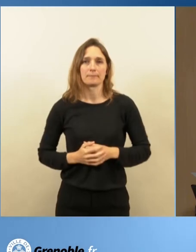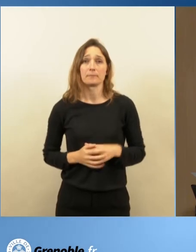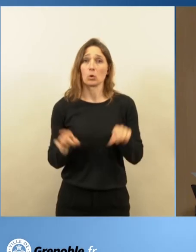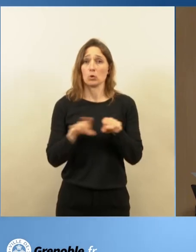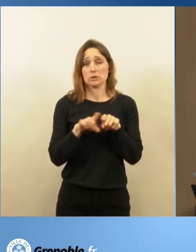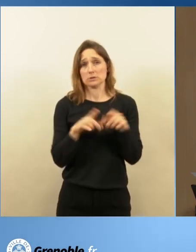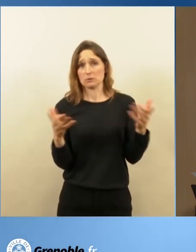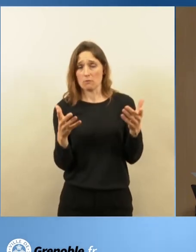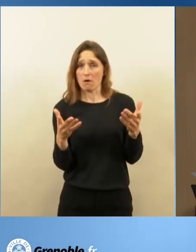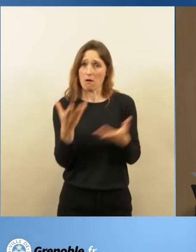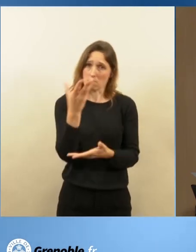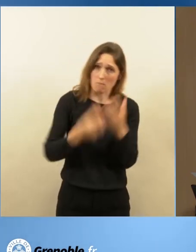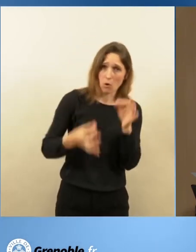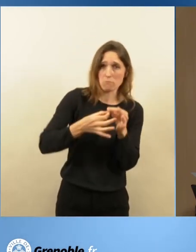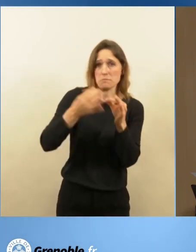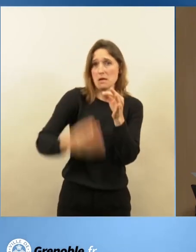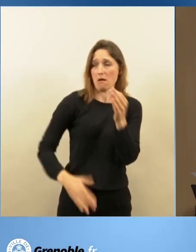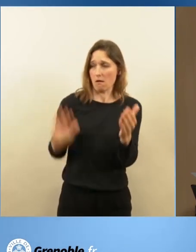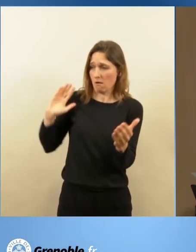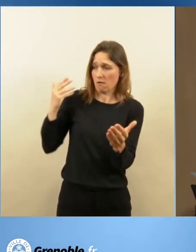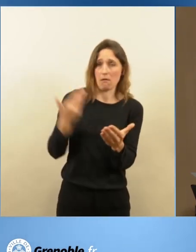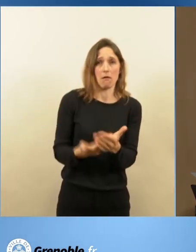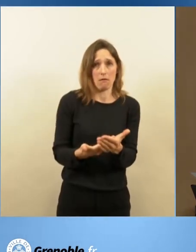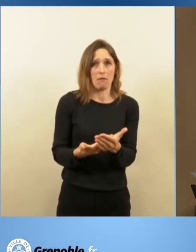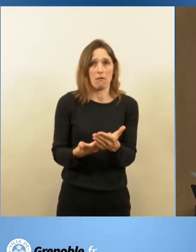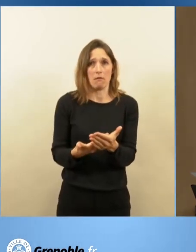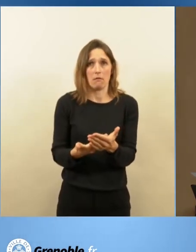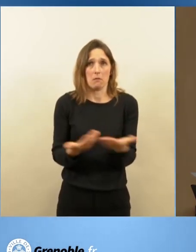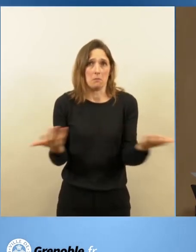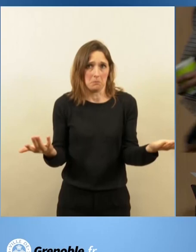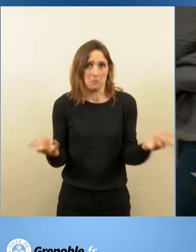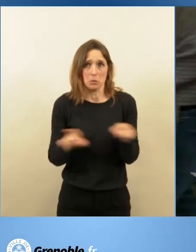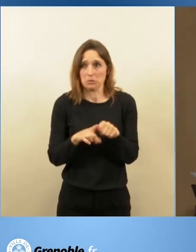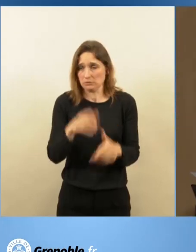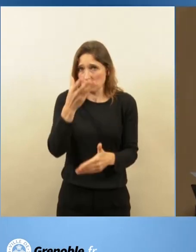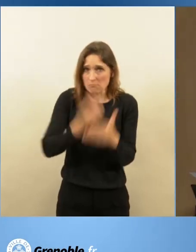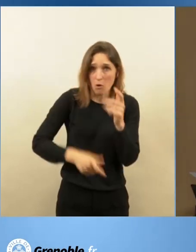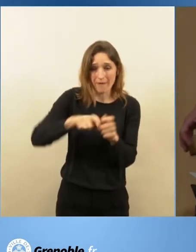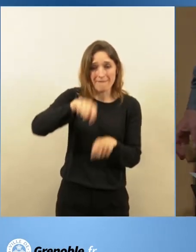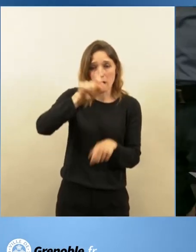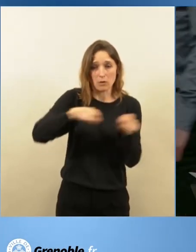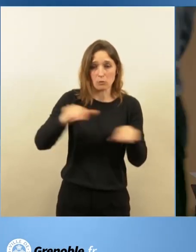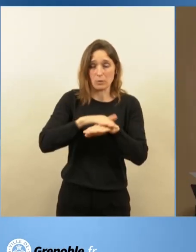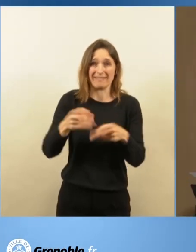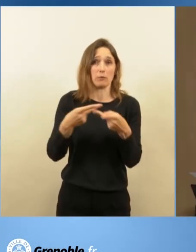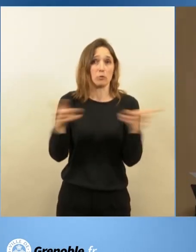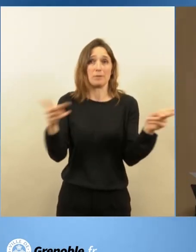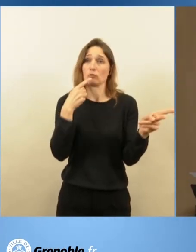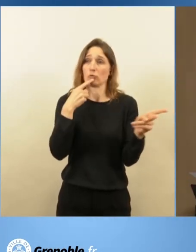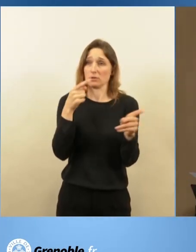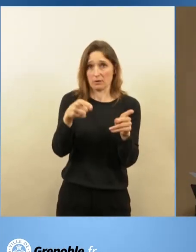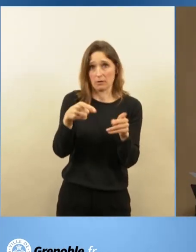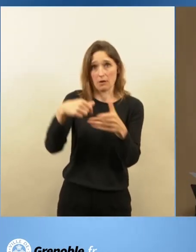l'absence du bilan est rendu à préhistorique ainsi que l'absence donc d'évaluation des politiques publiques depuis votre